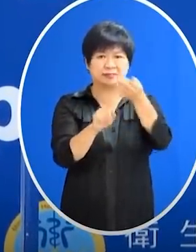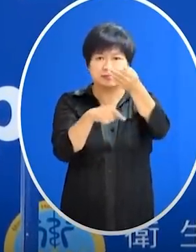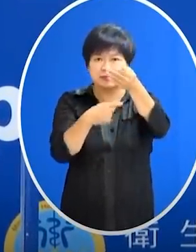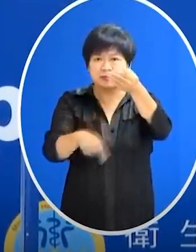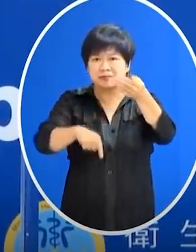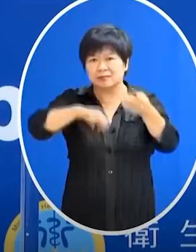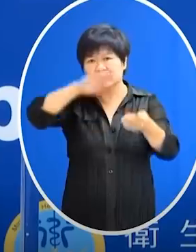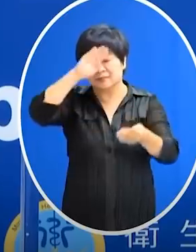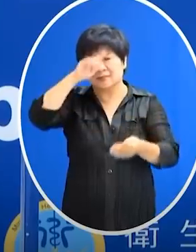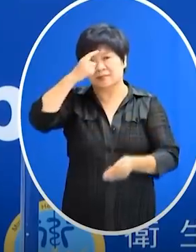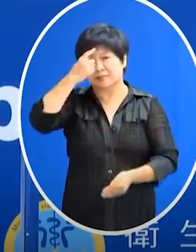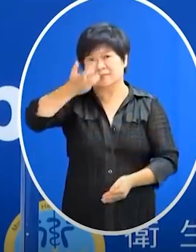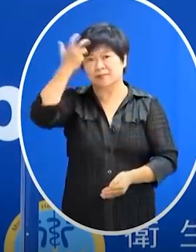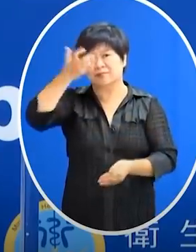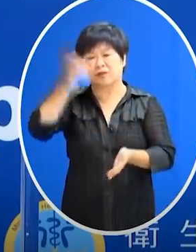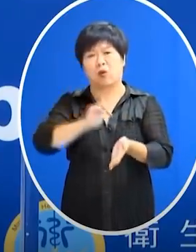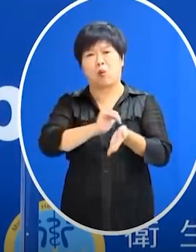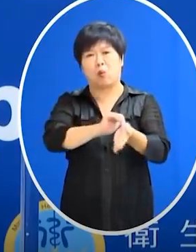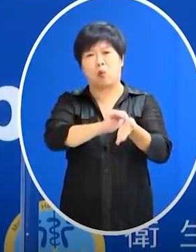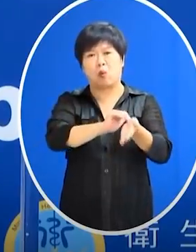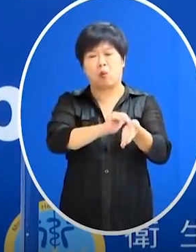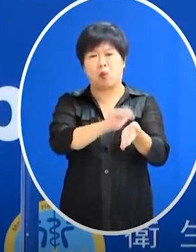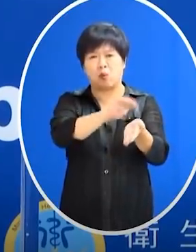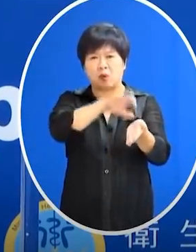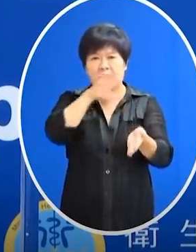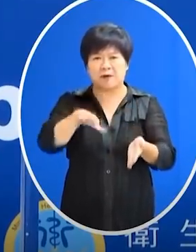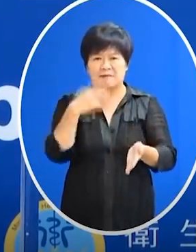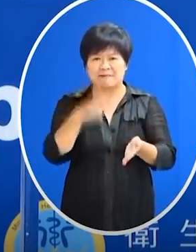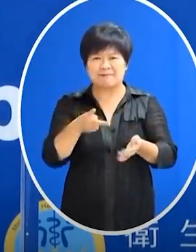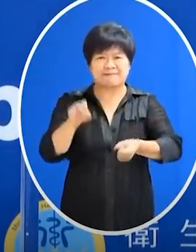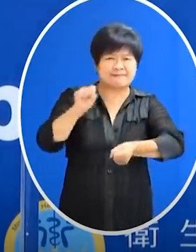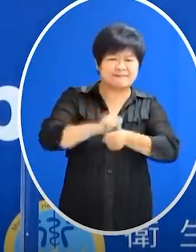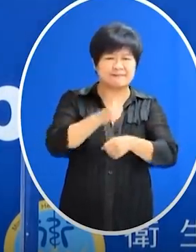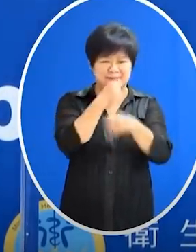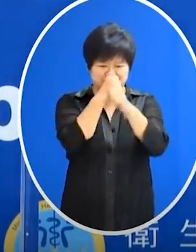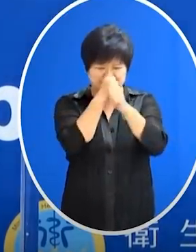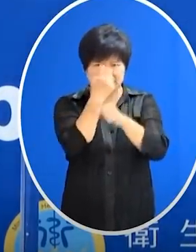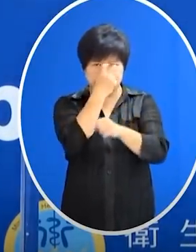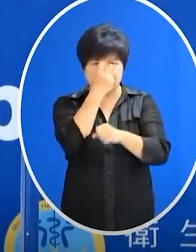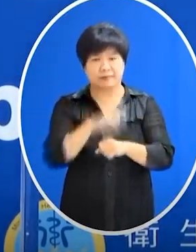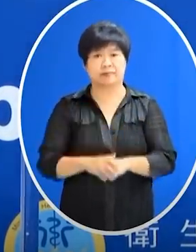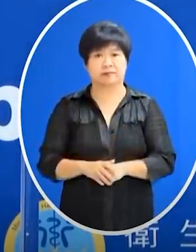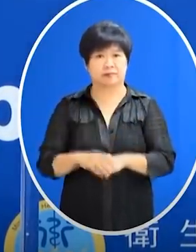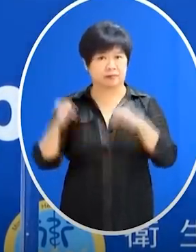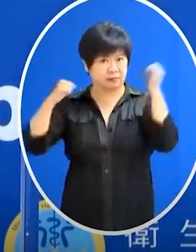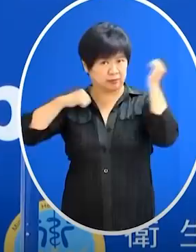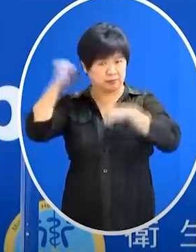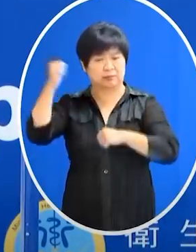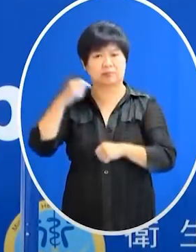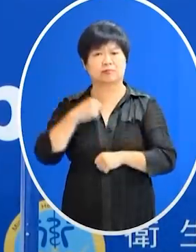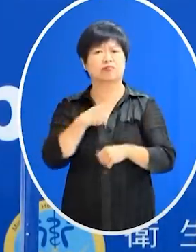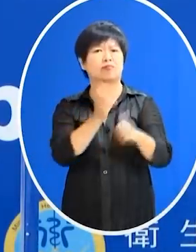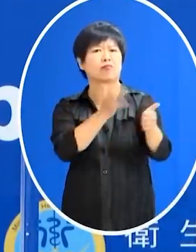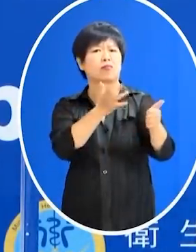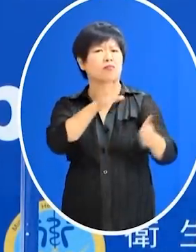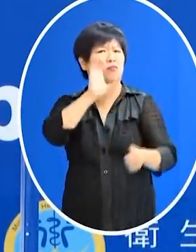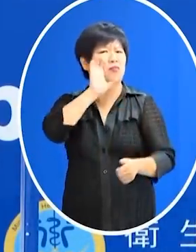状而被这个送到医院去再做后续的检验。那我们今天早上有透过泰国的